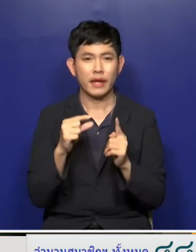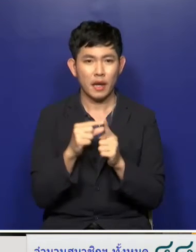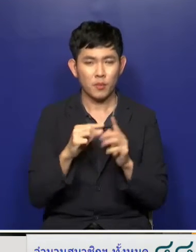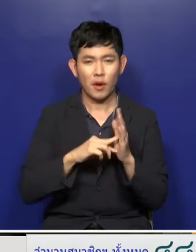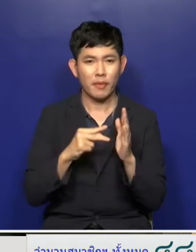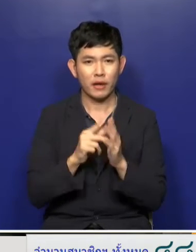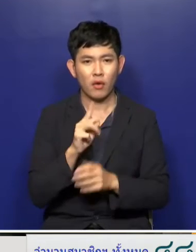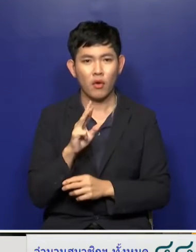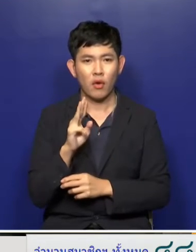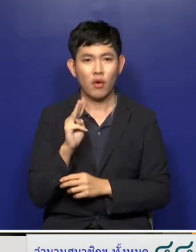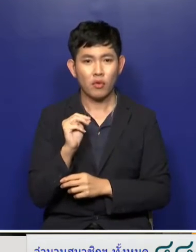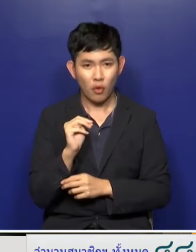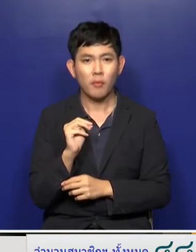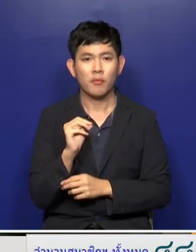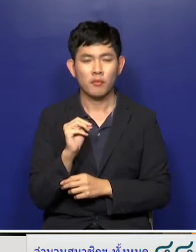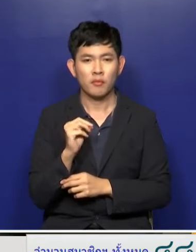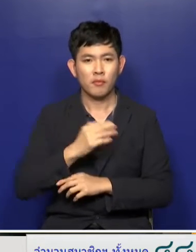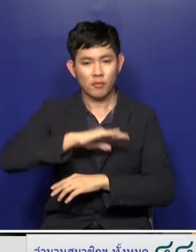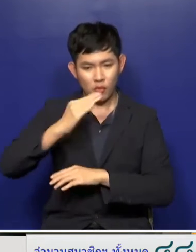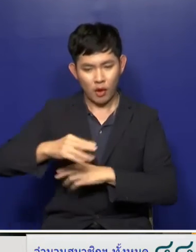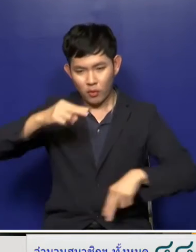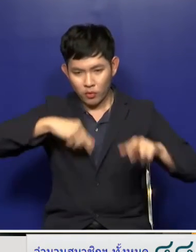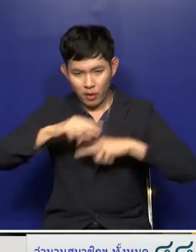รัทุก